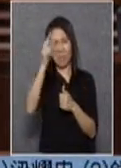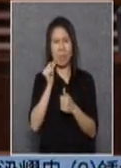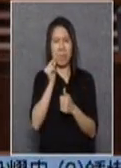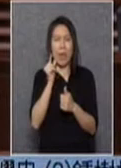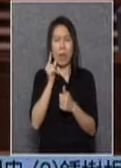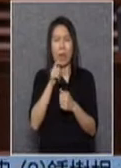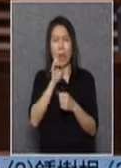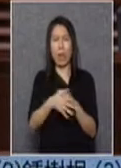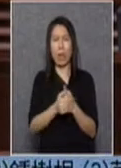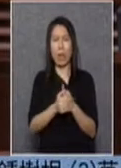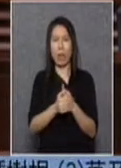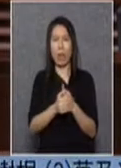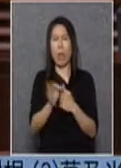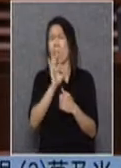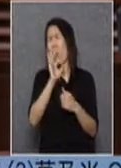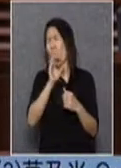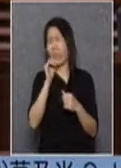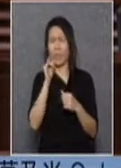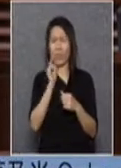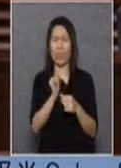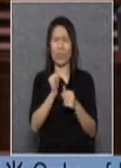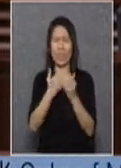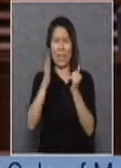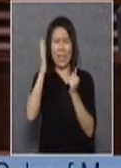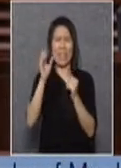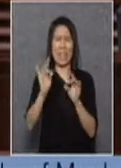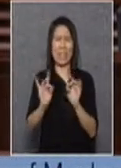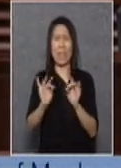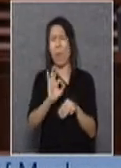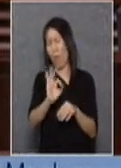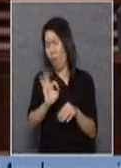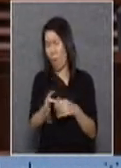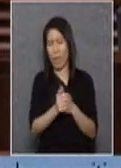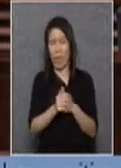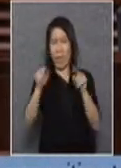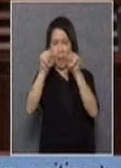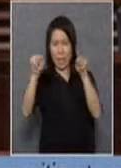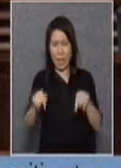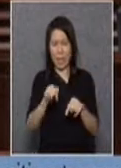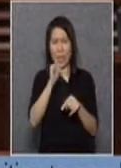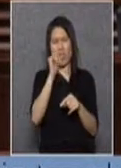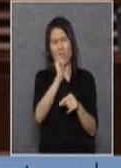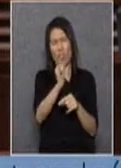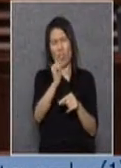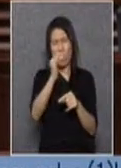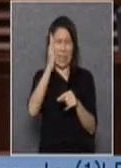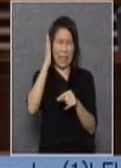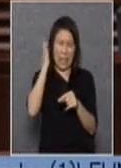這個問題，他都說沒有衰仔紙這樣的東西，政府是沒有一個表格寫著衰仔紙三個字